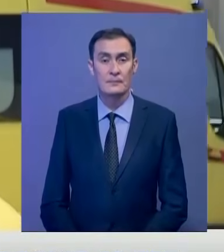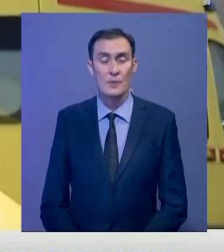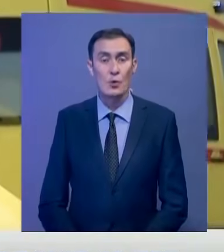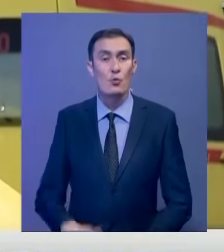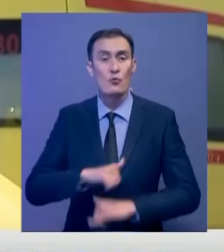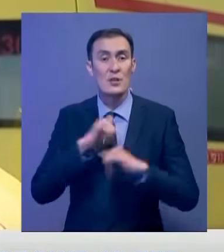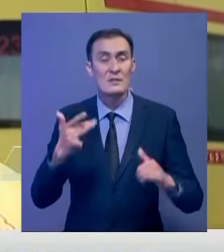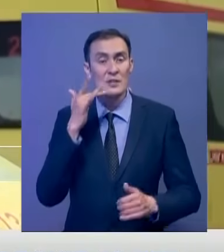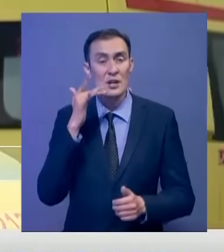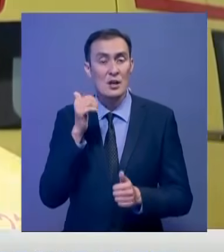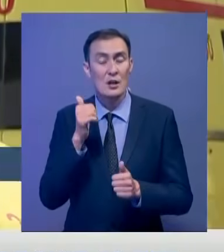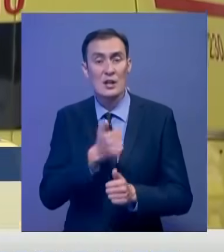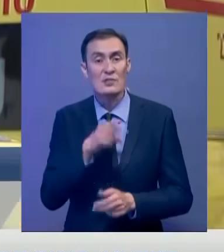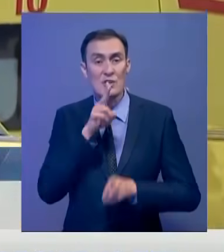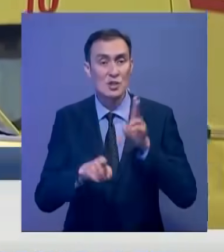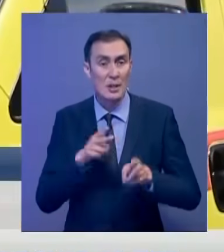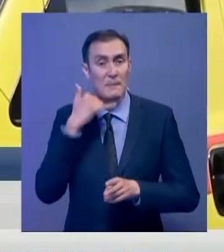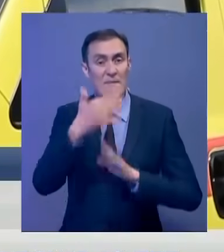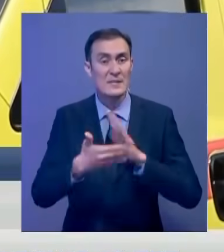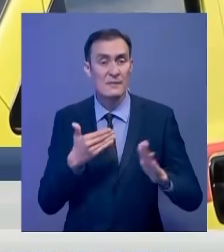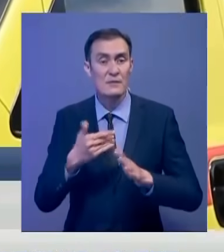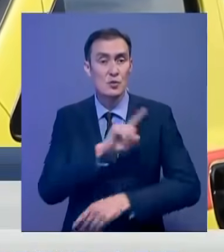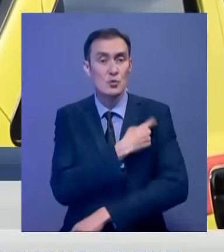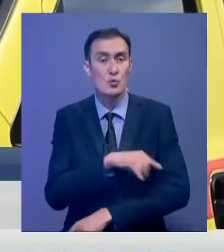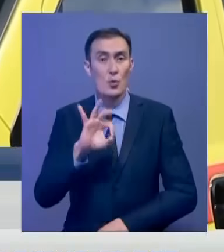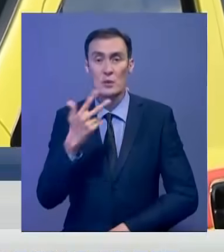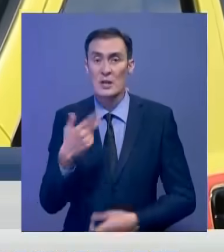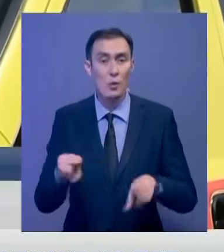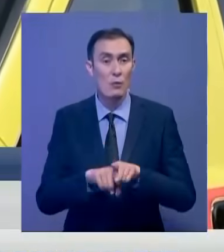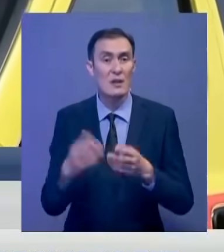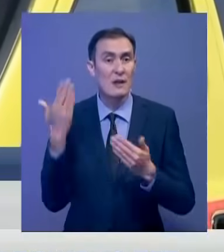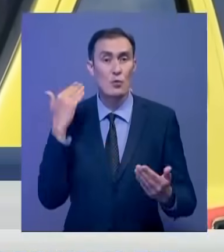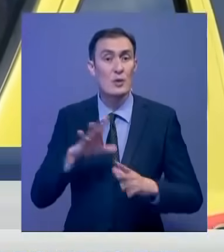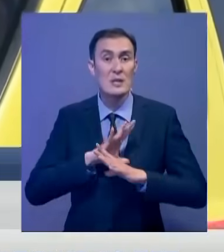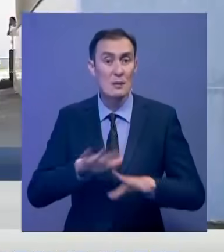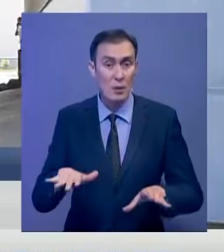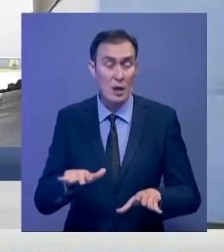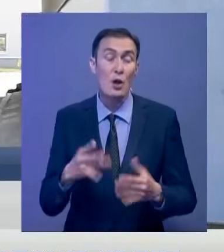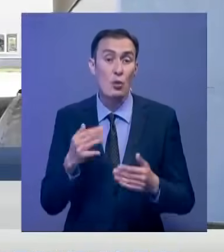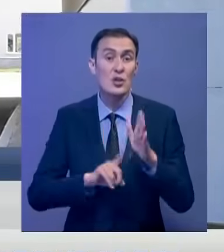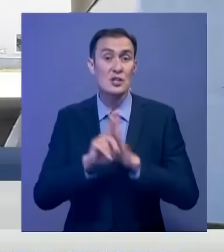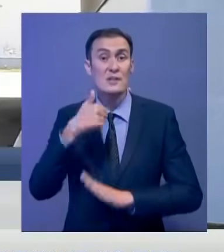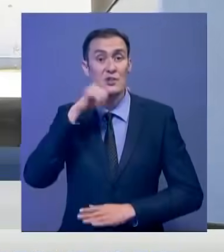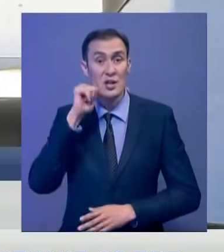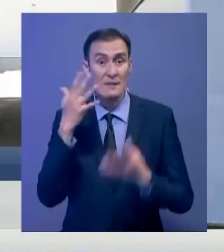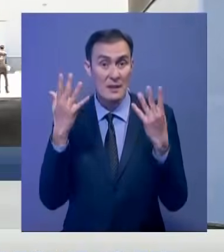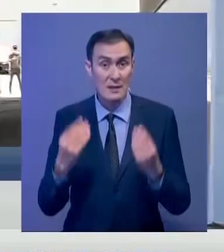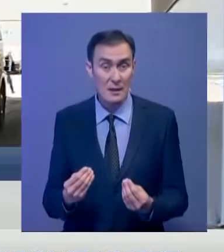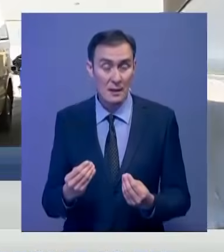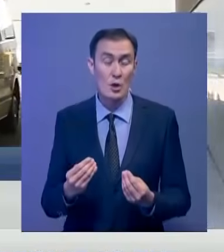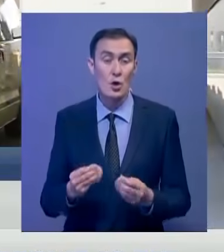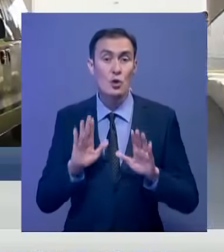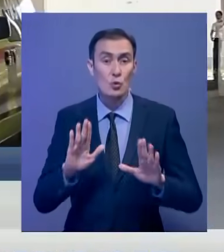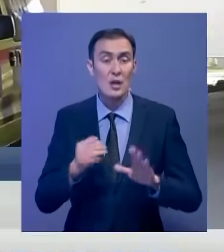Увеличилось количество обращений на станцию скорой медицинской помощи. Давно такого не было, но за вчерашние сутки